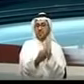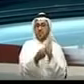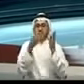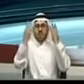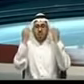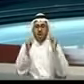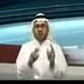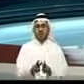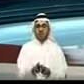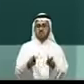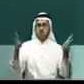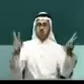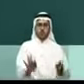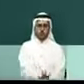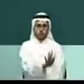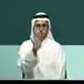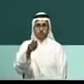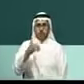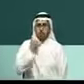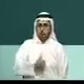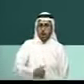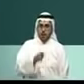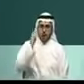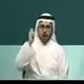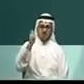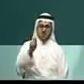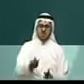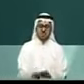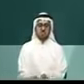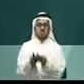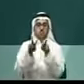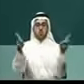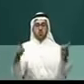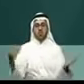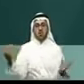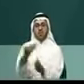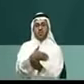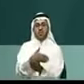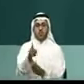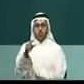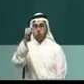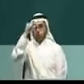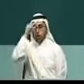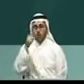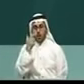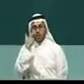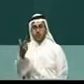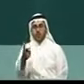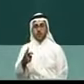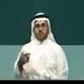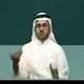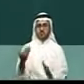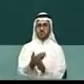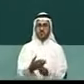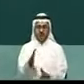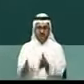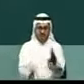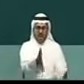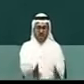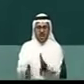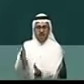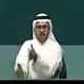والهوية للشعب اليمني. وأشار وزير الإعلام اليمني إلى أن ما تلقنه الميليشيا الحوثية لأطفال اليمن